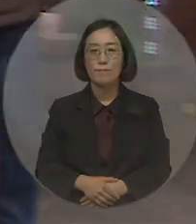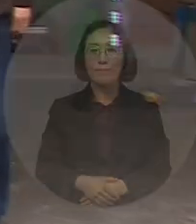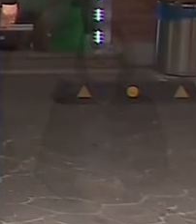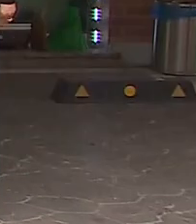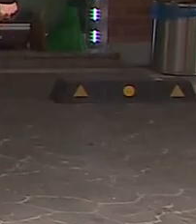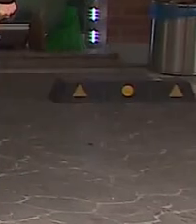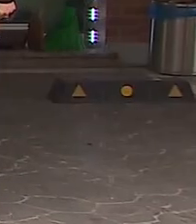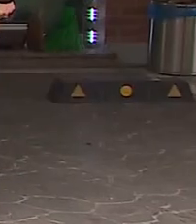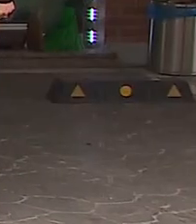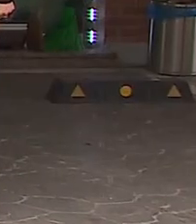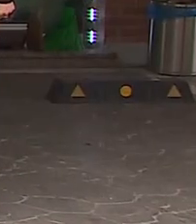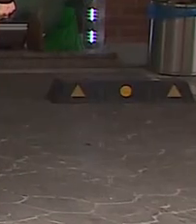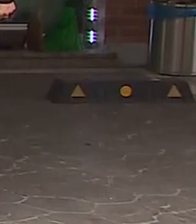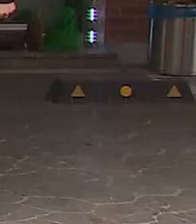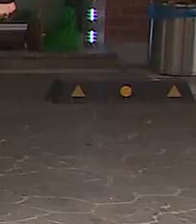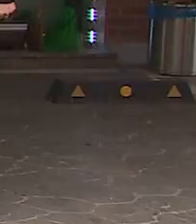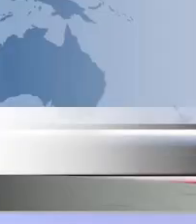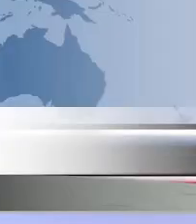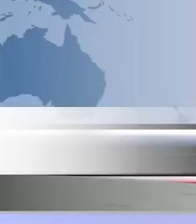뉴스 박순용입니다.